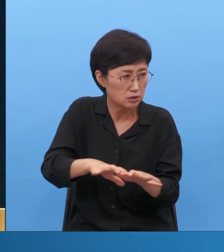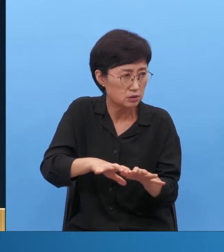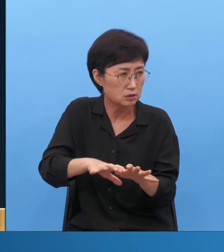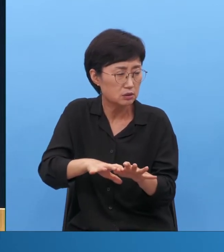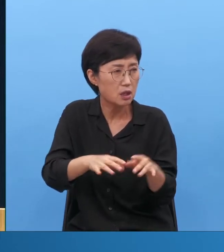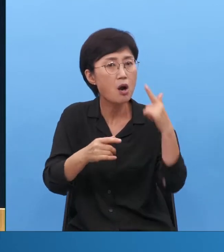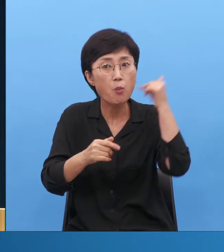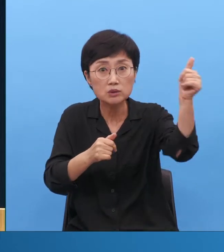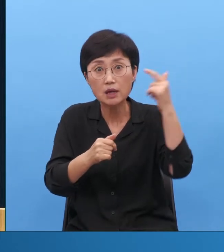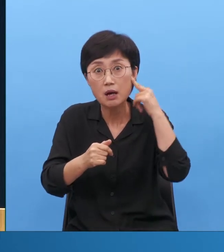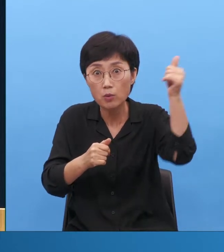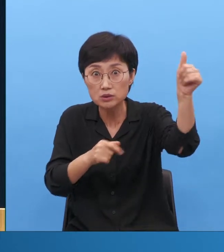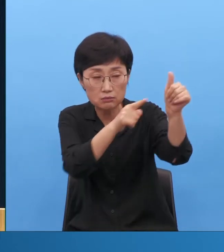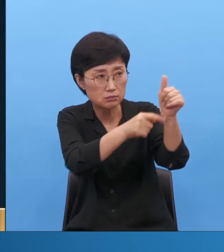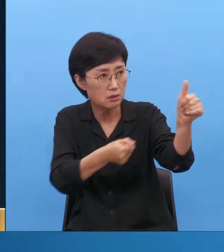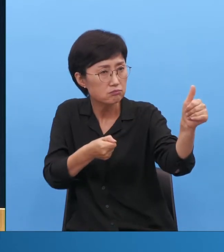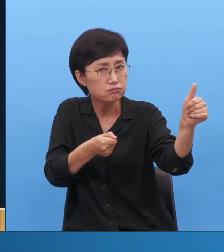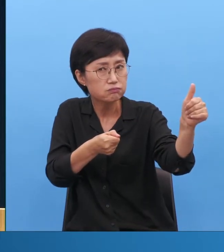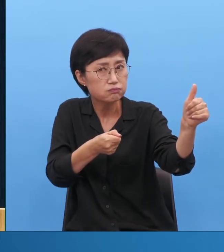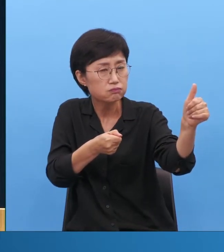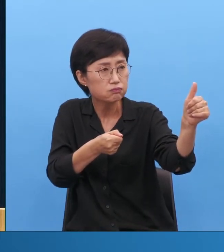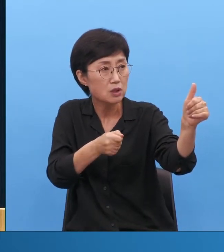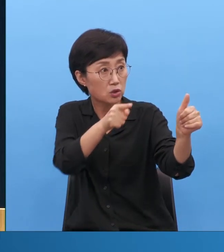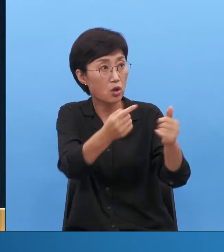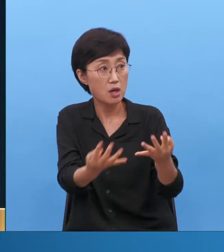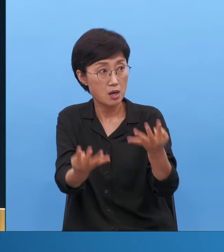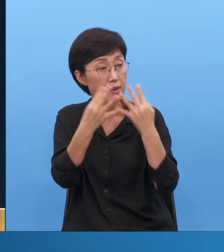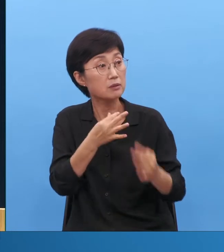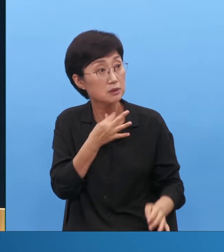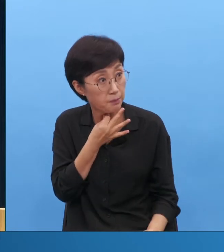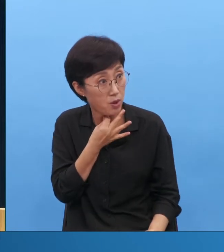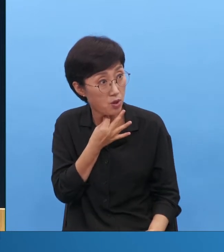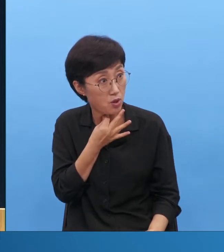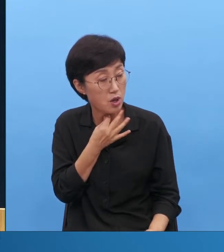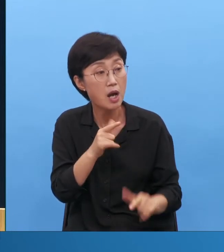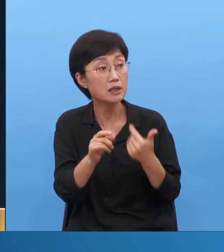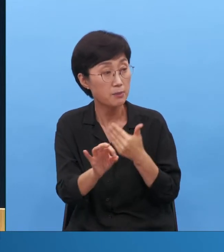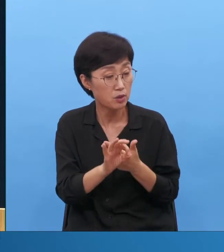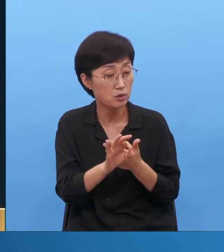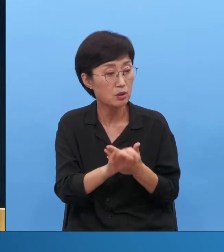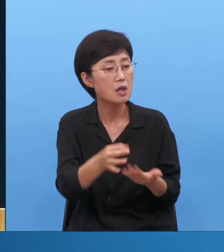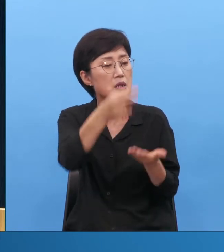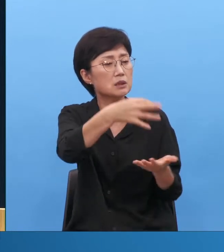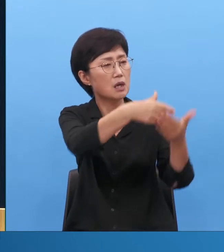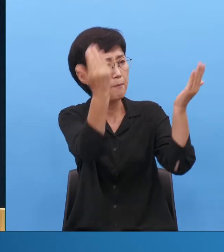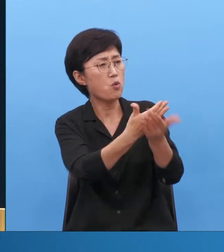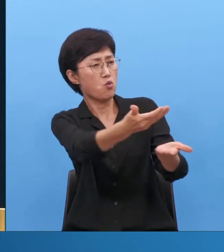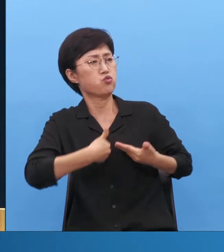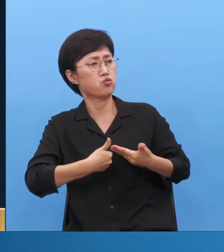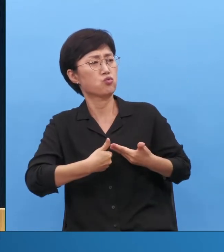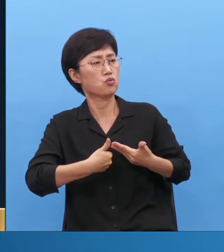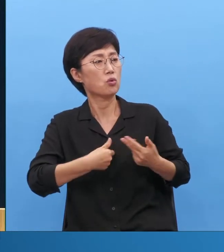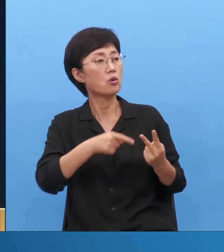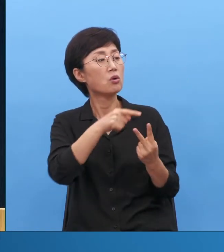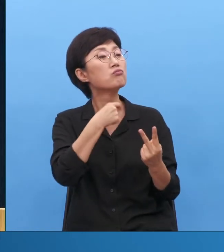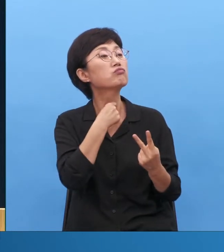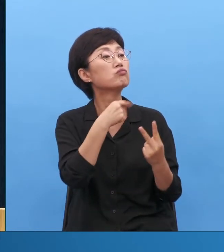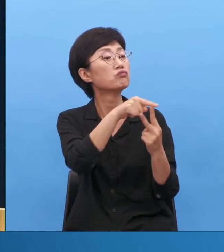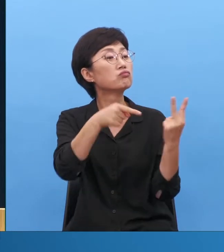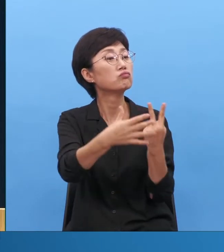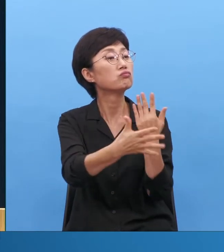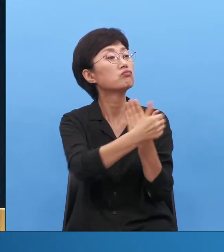together Filipino 감옥 vandals 속할래 이거 다 내놓을래 이렇게. and gangsters, and they threatened the pastor, saying, "You want to give over all